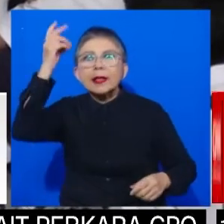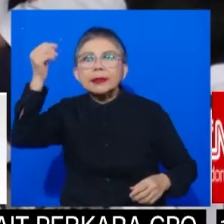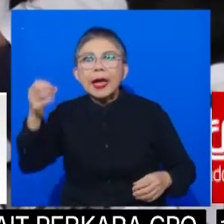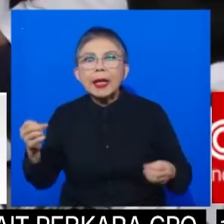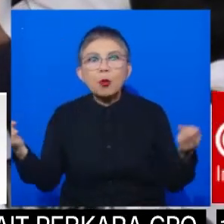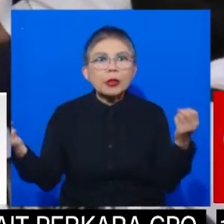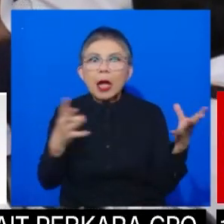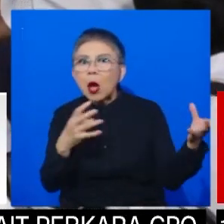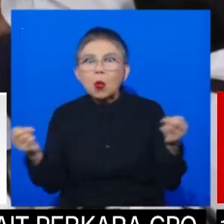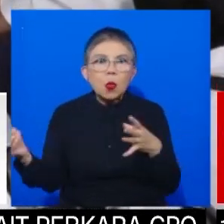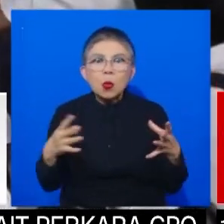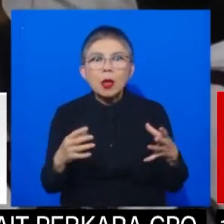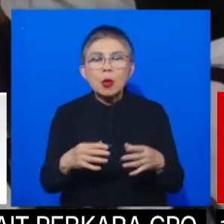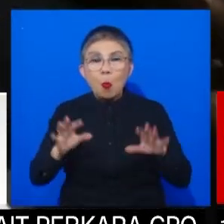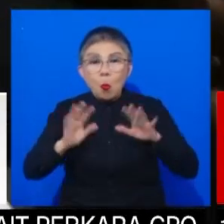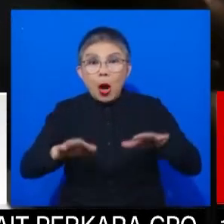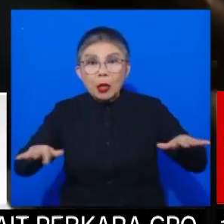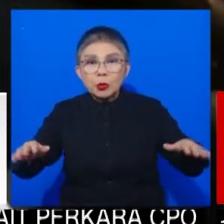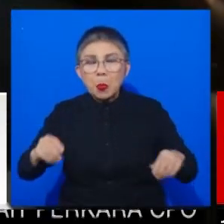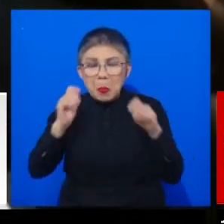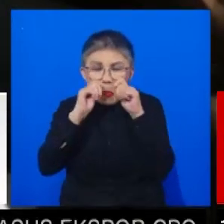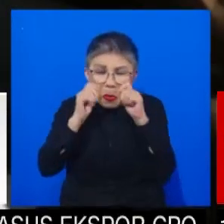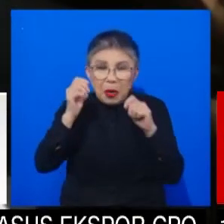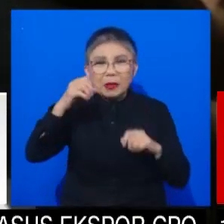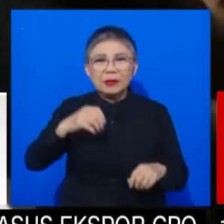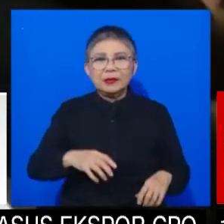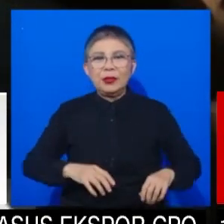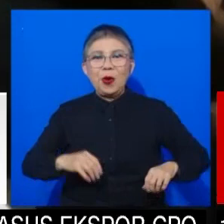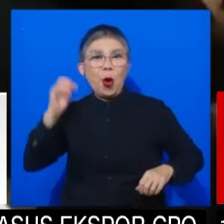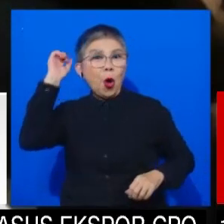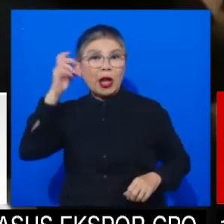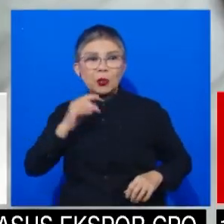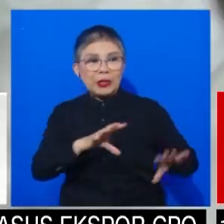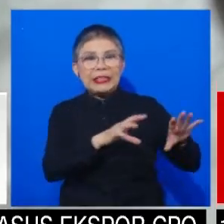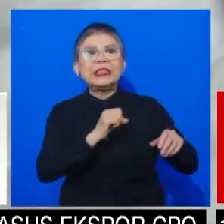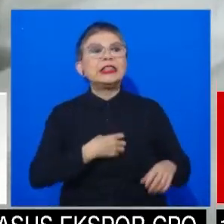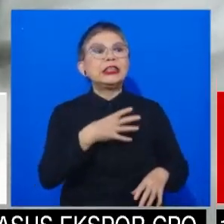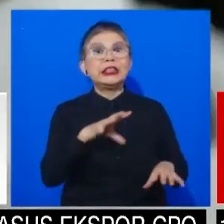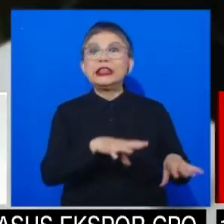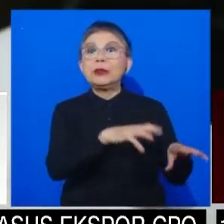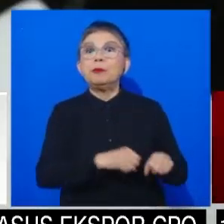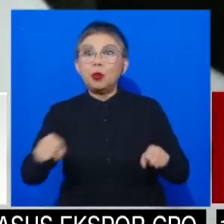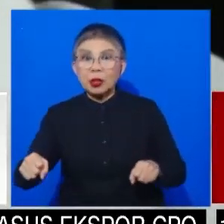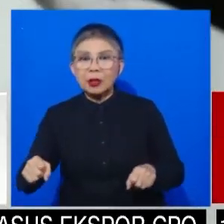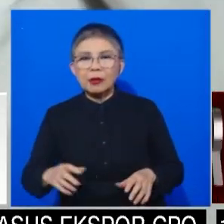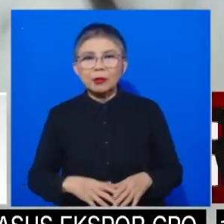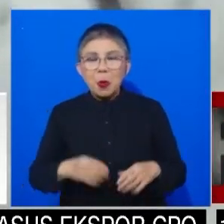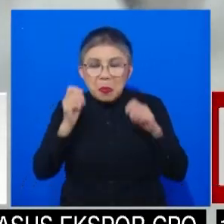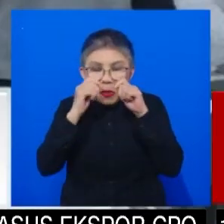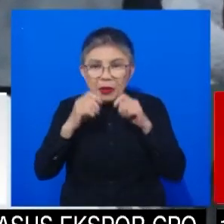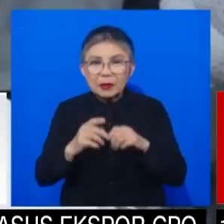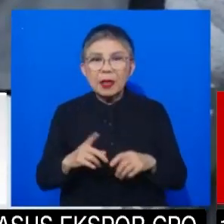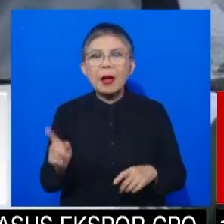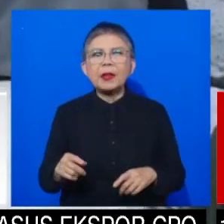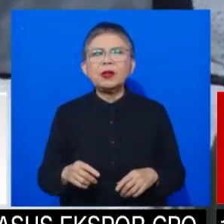melakukan tawuran. Puluhan pelajar ini pun menangis saat dijemput orang tua mereka di Polresta Tangerang. Mirisnya, aksi tawuran ini diketahui